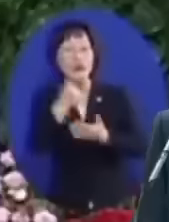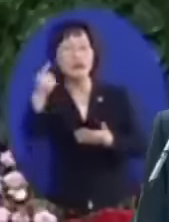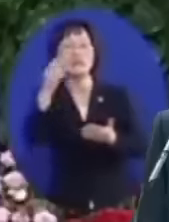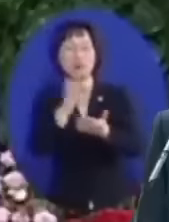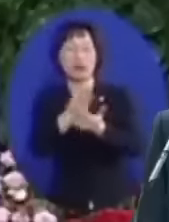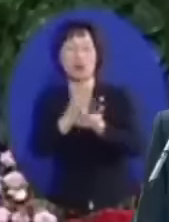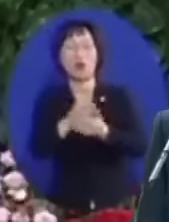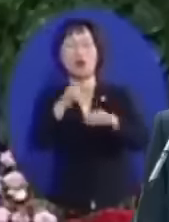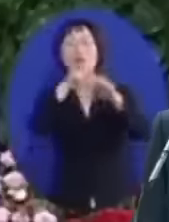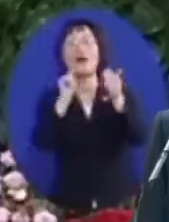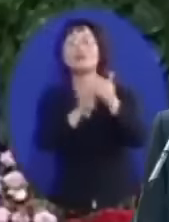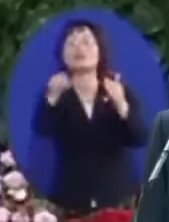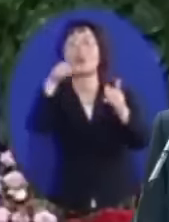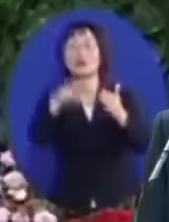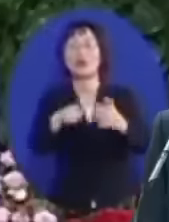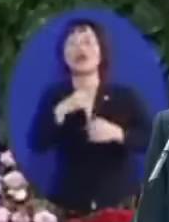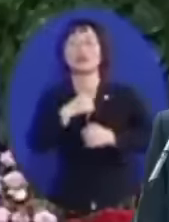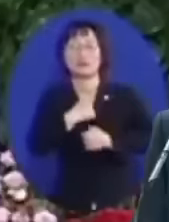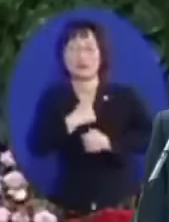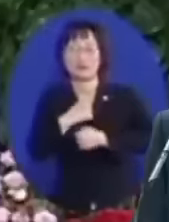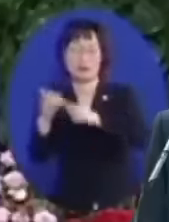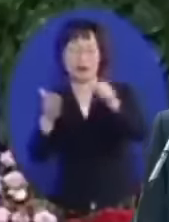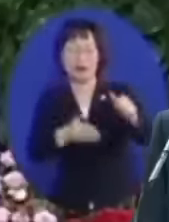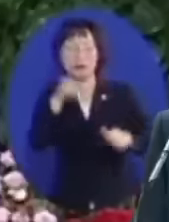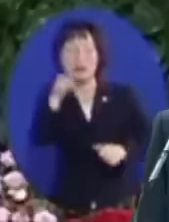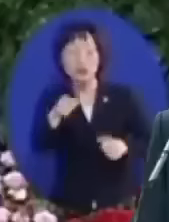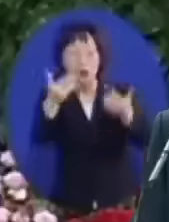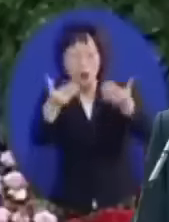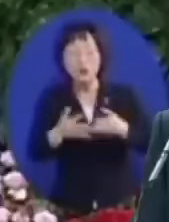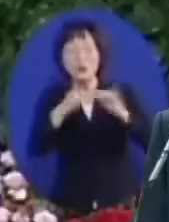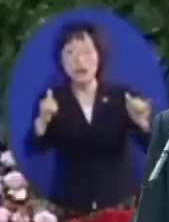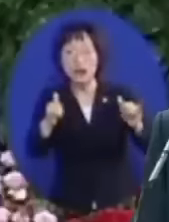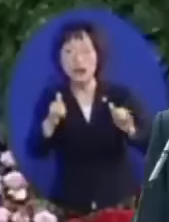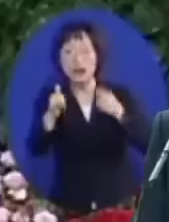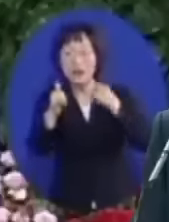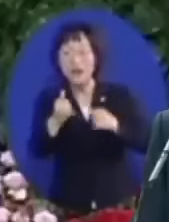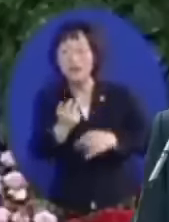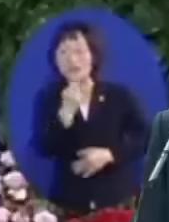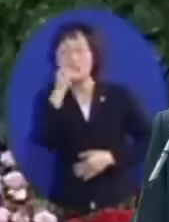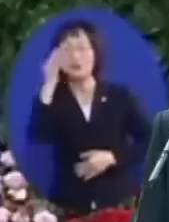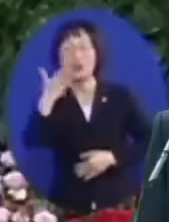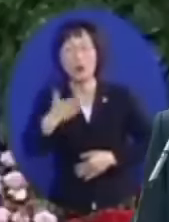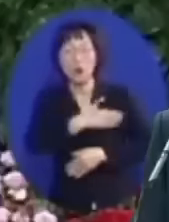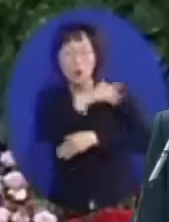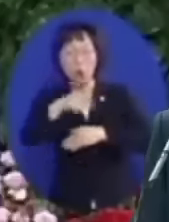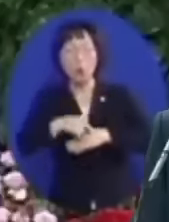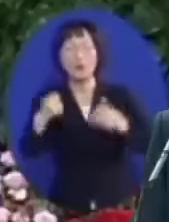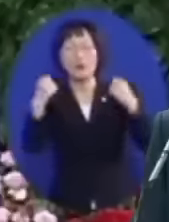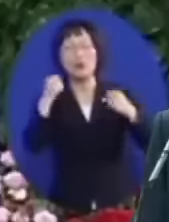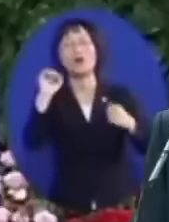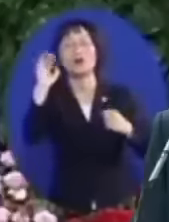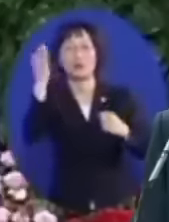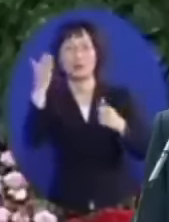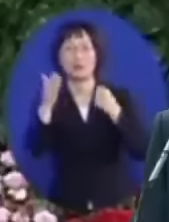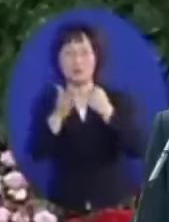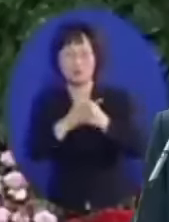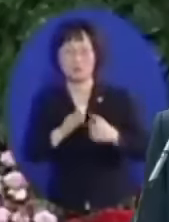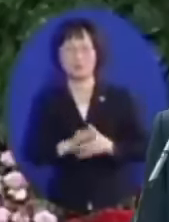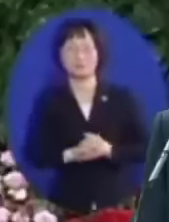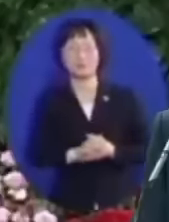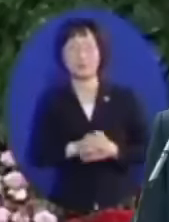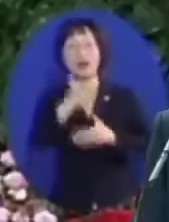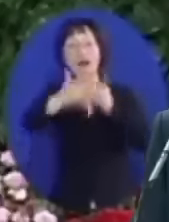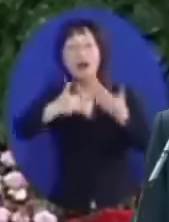말며 내 마음속에 지키라. 그것을 얻는 자에게는 생명이 되며 그의 온 육체의 건강이 됩니다.